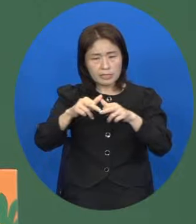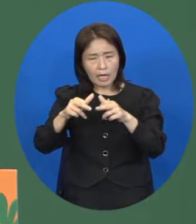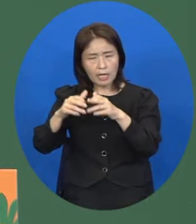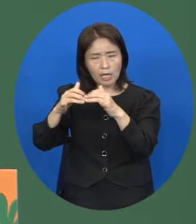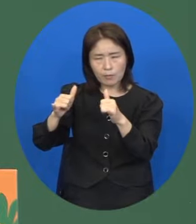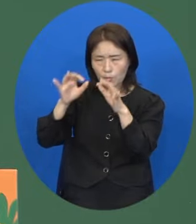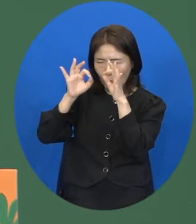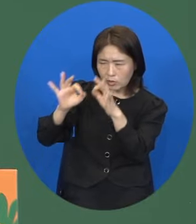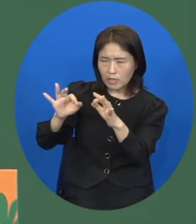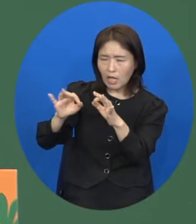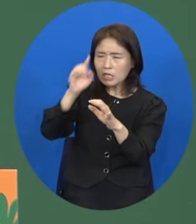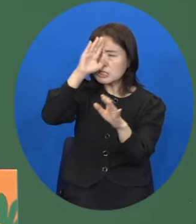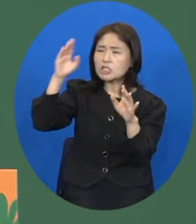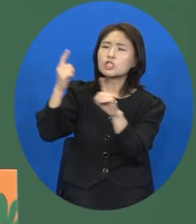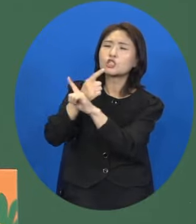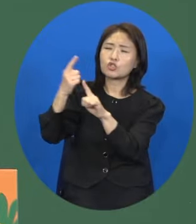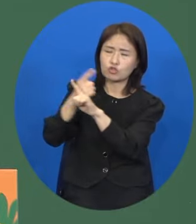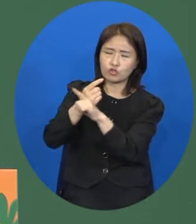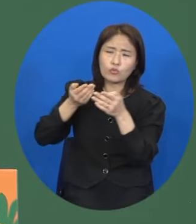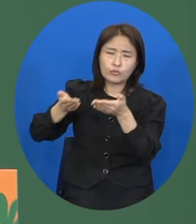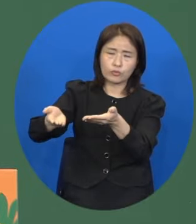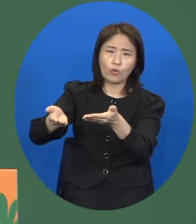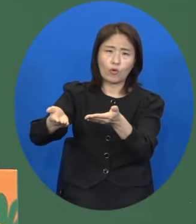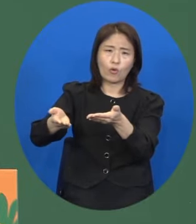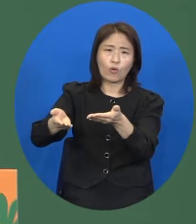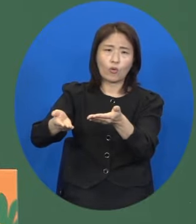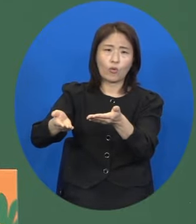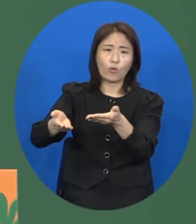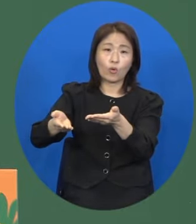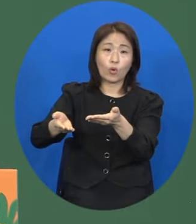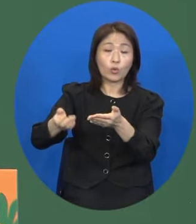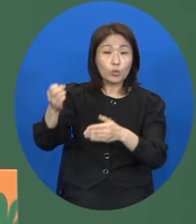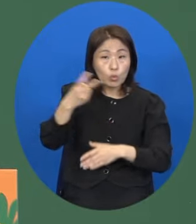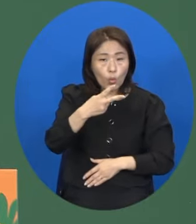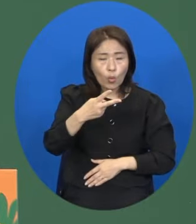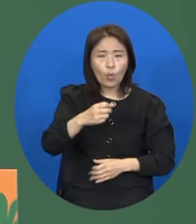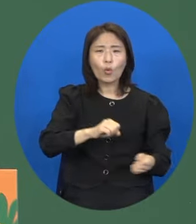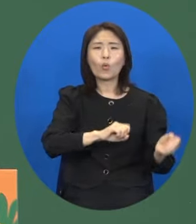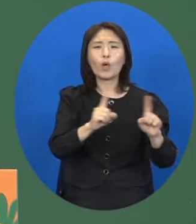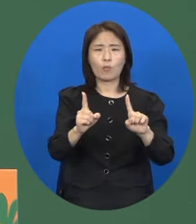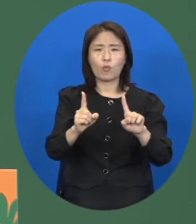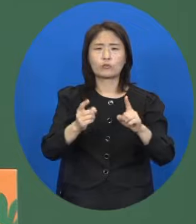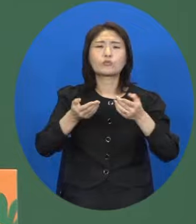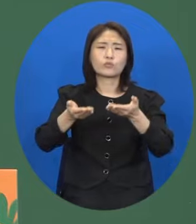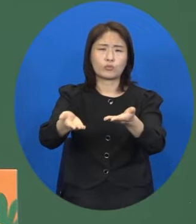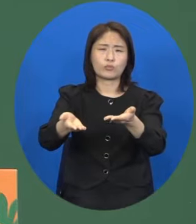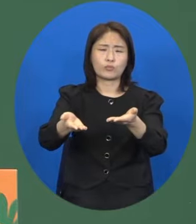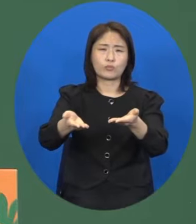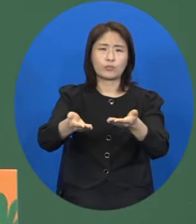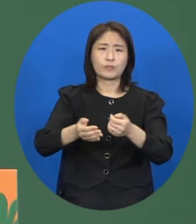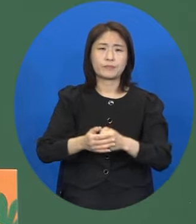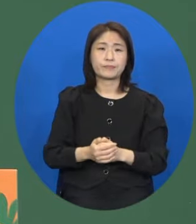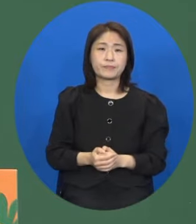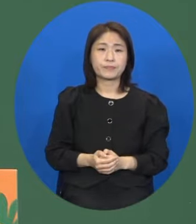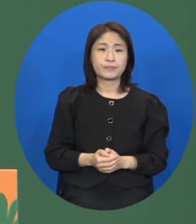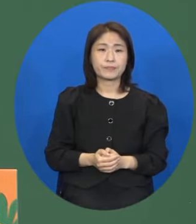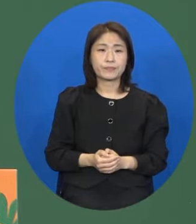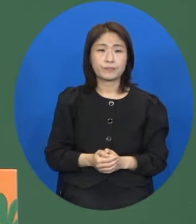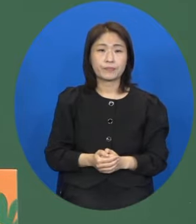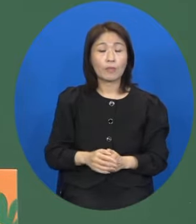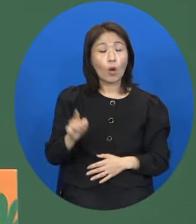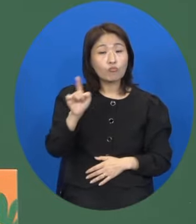치유하십니다. 예수님께서는 치유와 더불어 회복하시는 사역을 합니다.